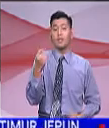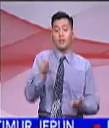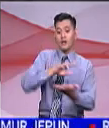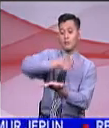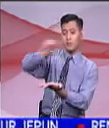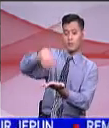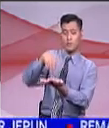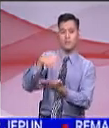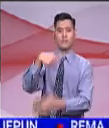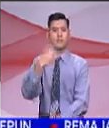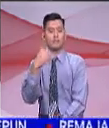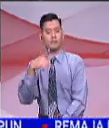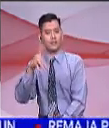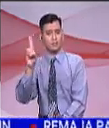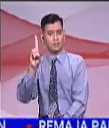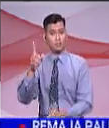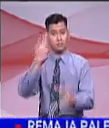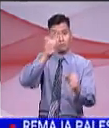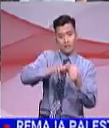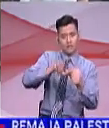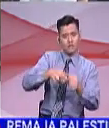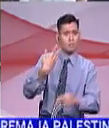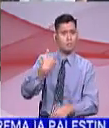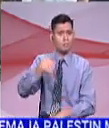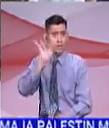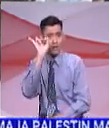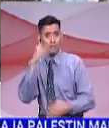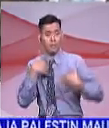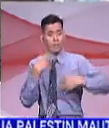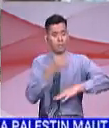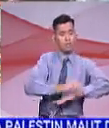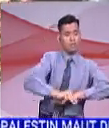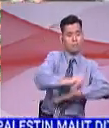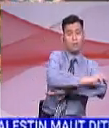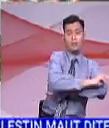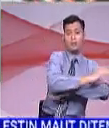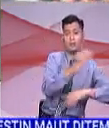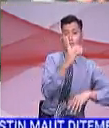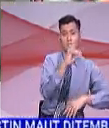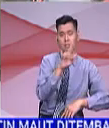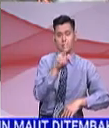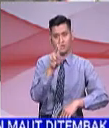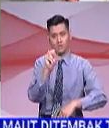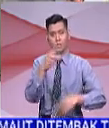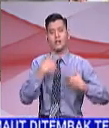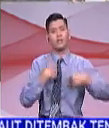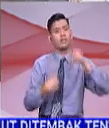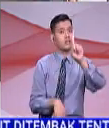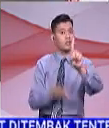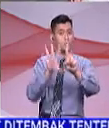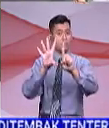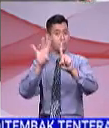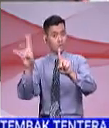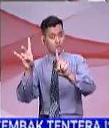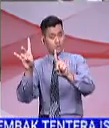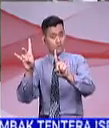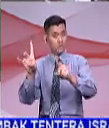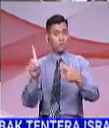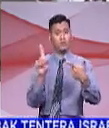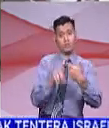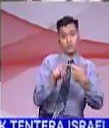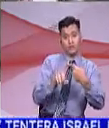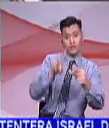Daerah PKD Kelang, setakat semalam Taman Desa Wan mencatatkan 157 kes dan Kelang